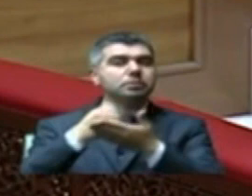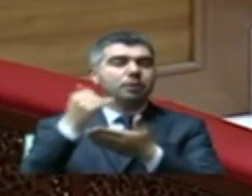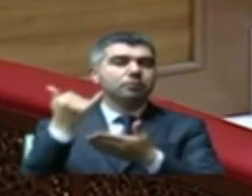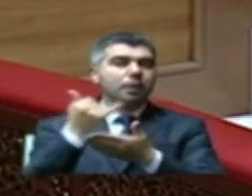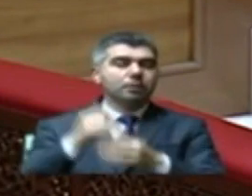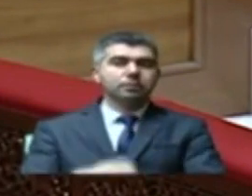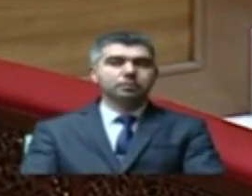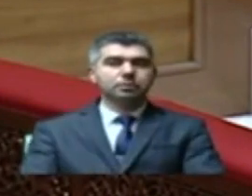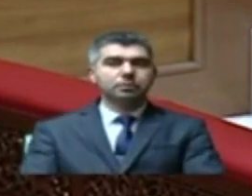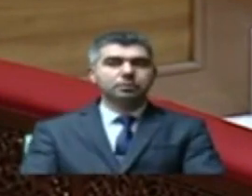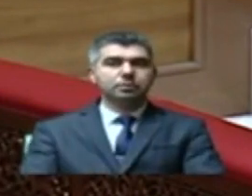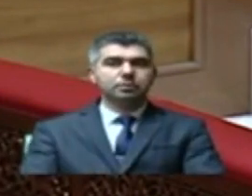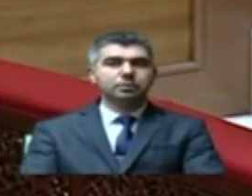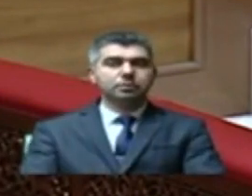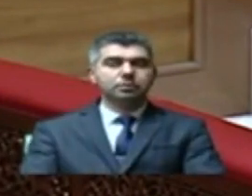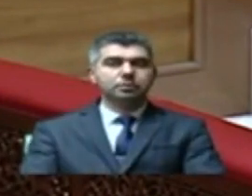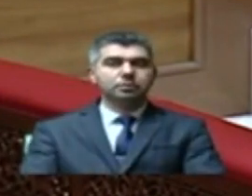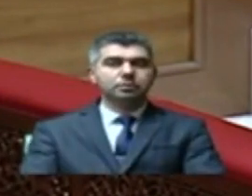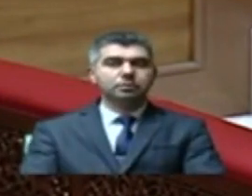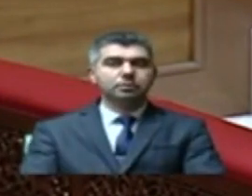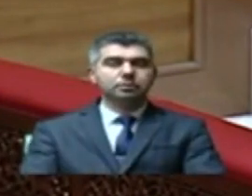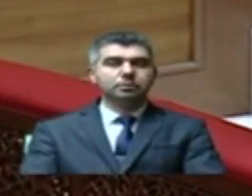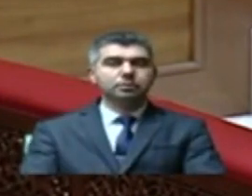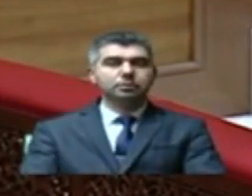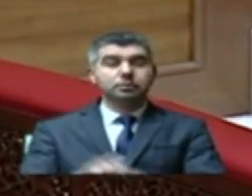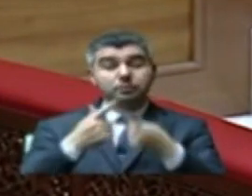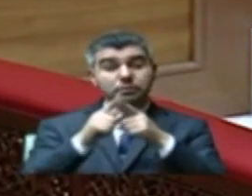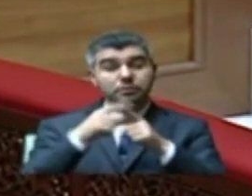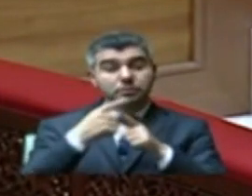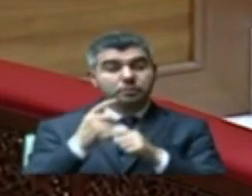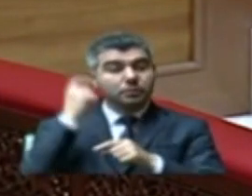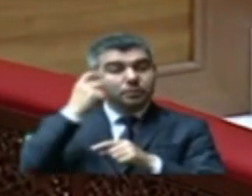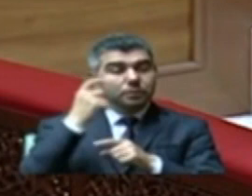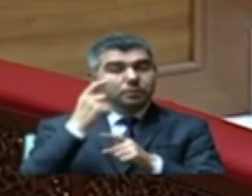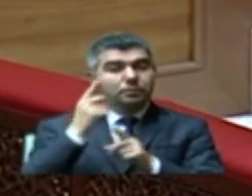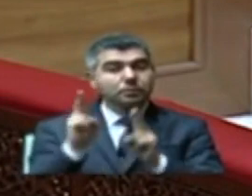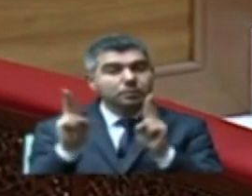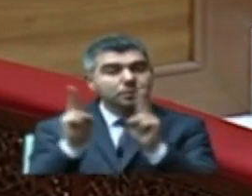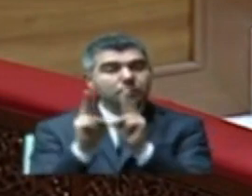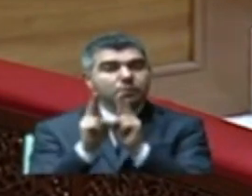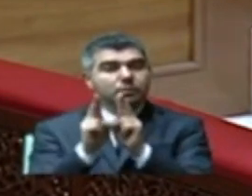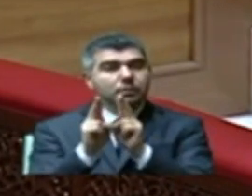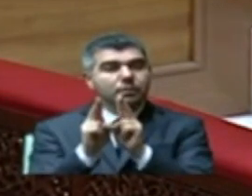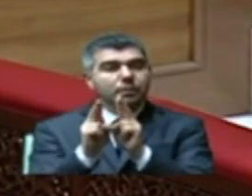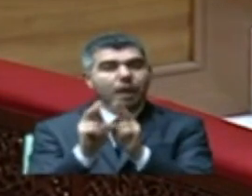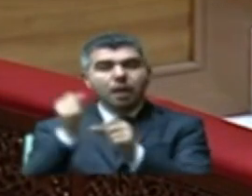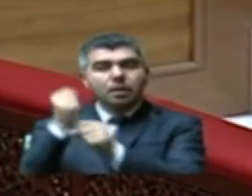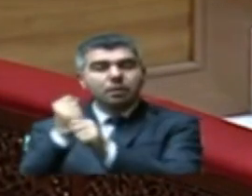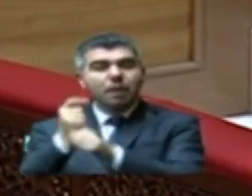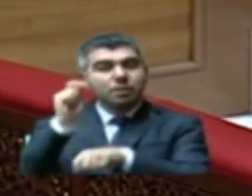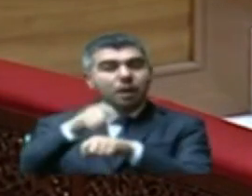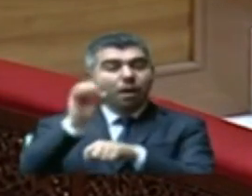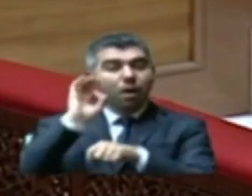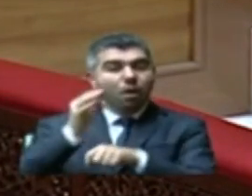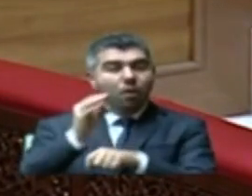الله بالمغرب، قصد الإنصات إلى انشغالات وانتظارات الصناعة التقليديين، لأن